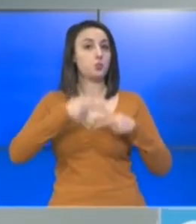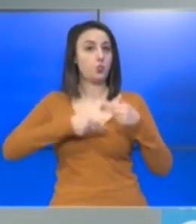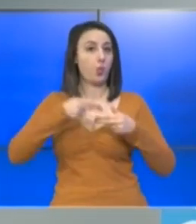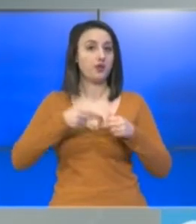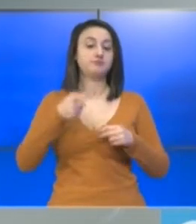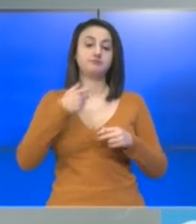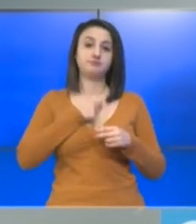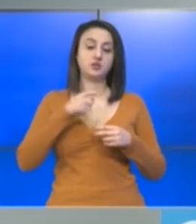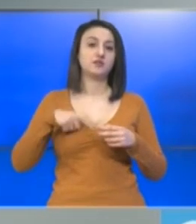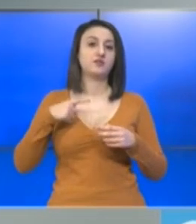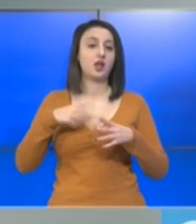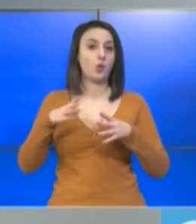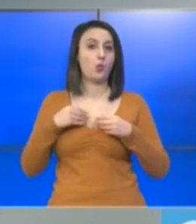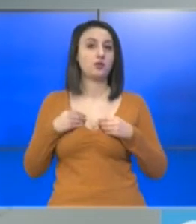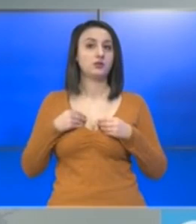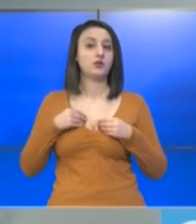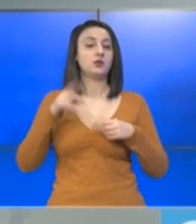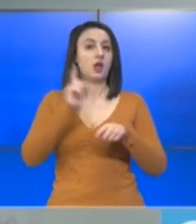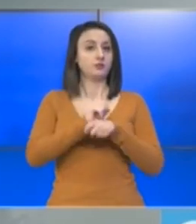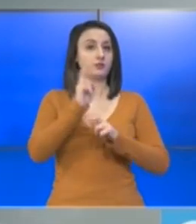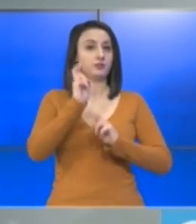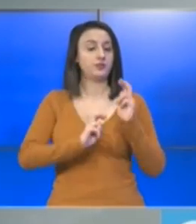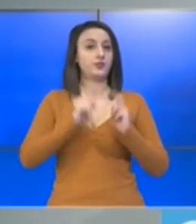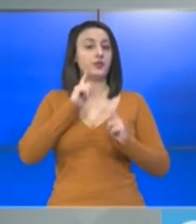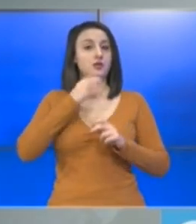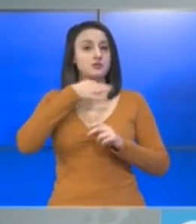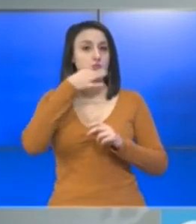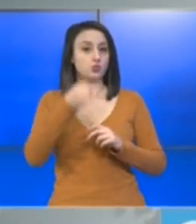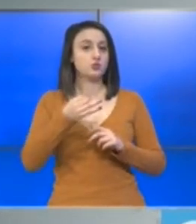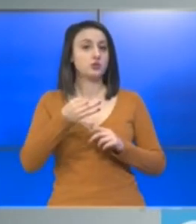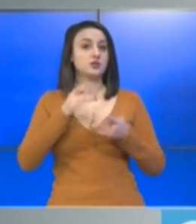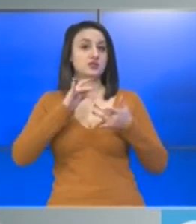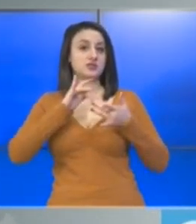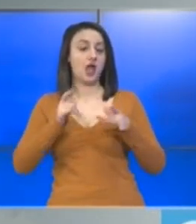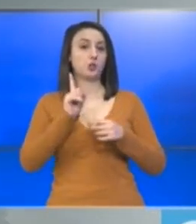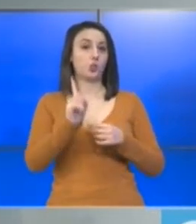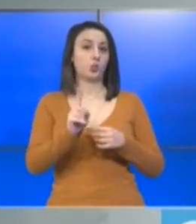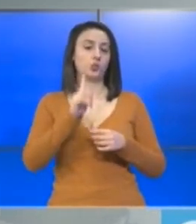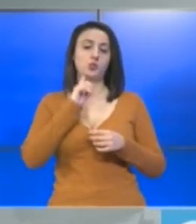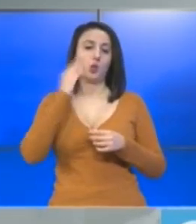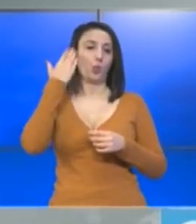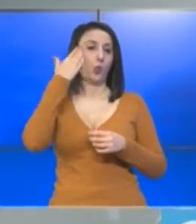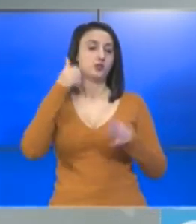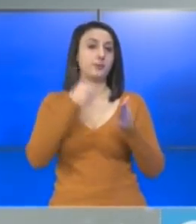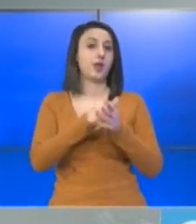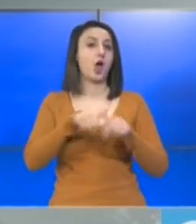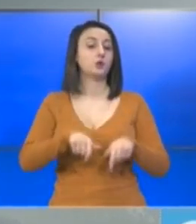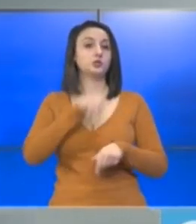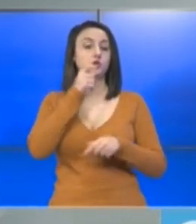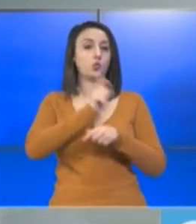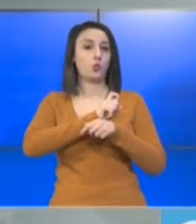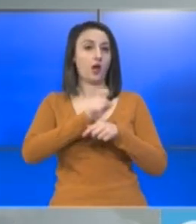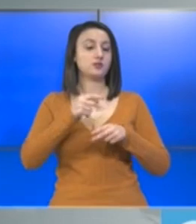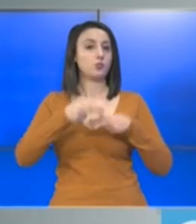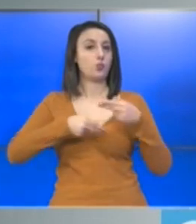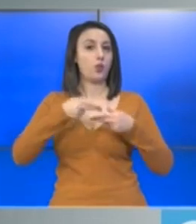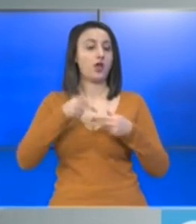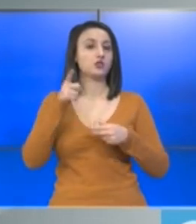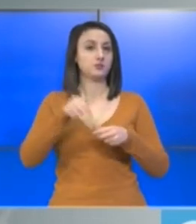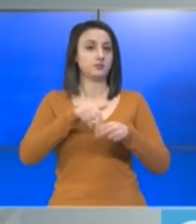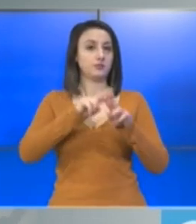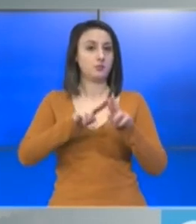19 poate fi contractat aceeași instituție a precizat însă pe saitul sau că nu se cunoaște până acum niciun caz de contaminare în